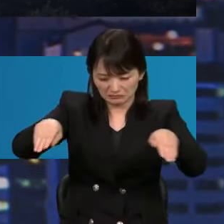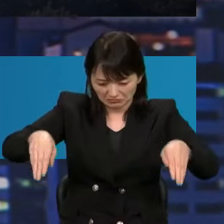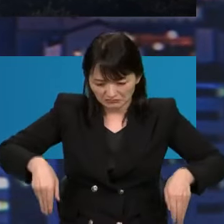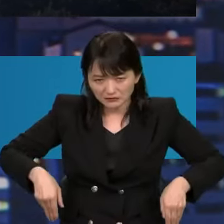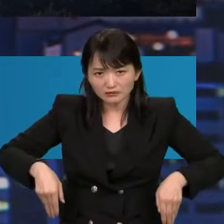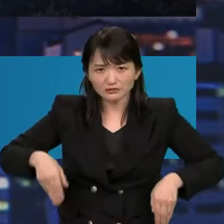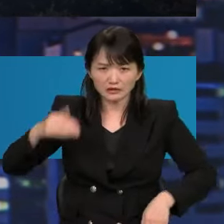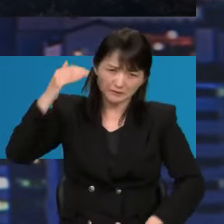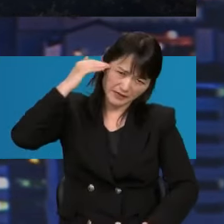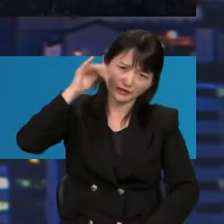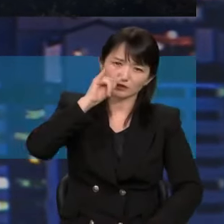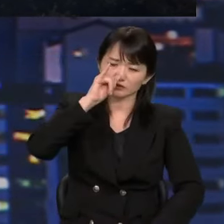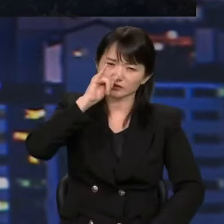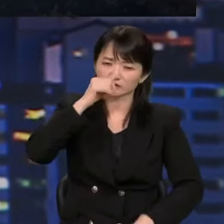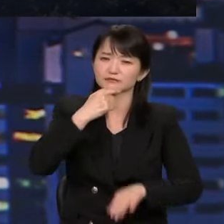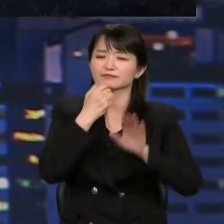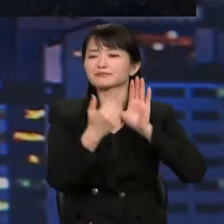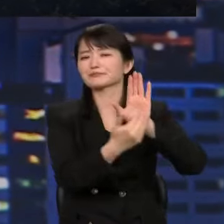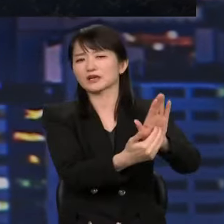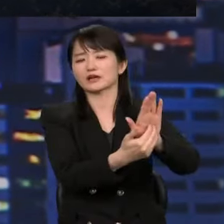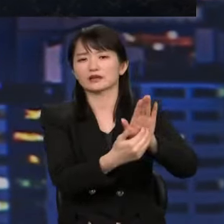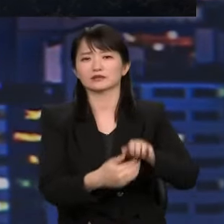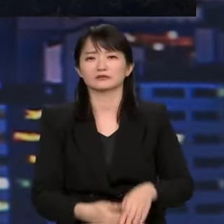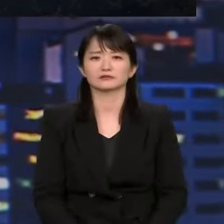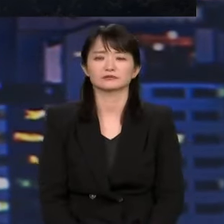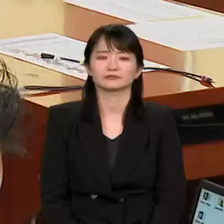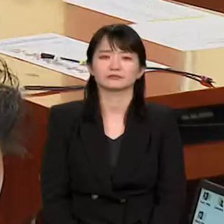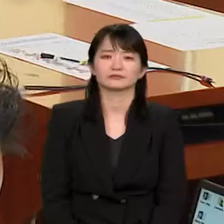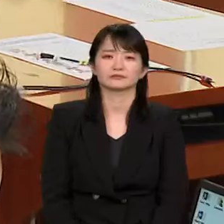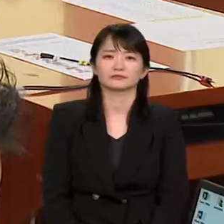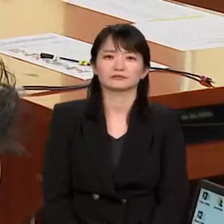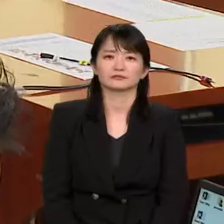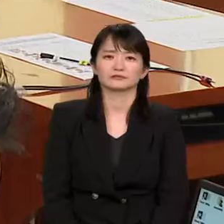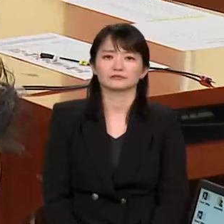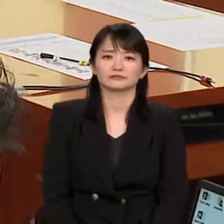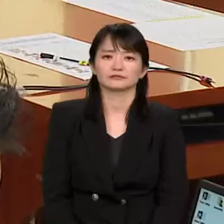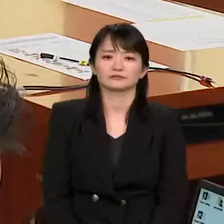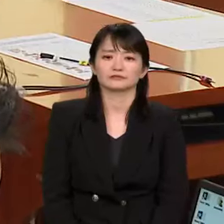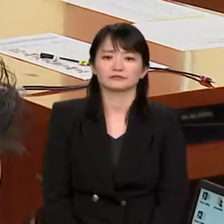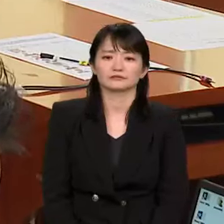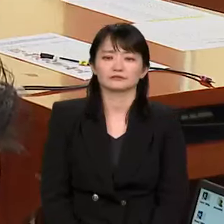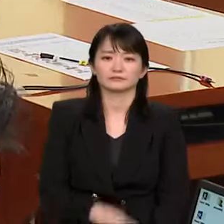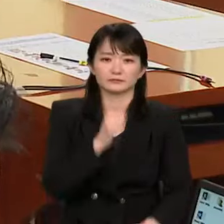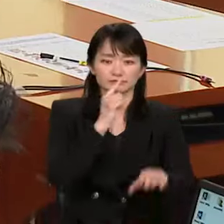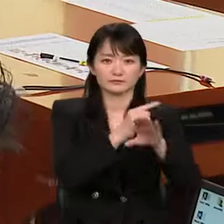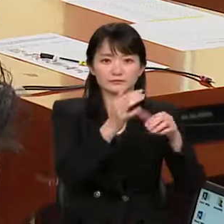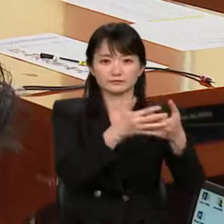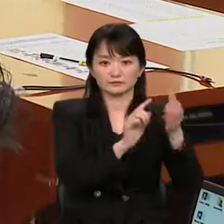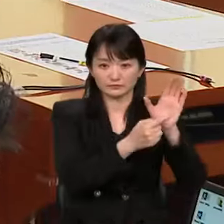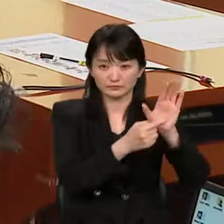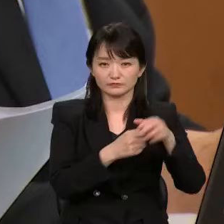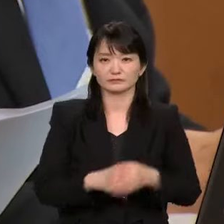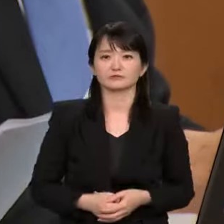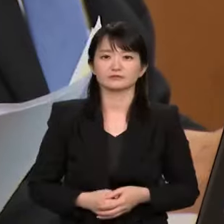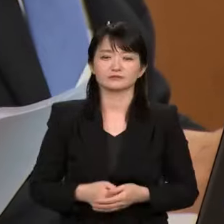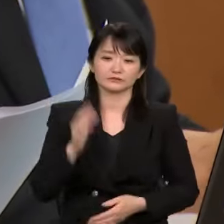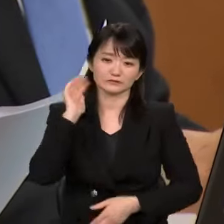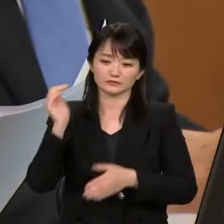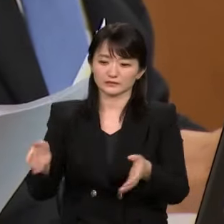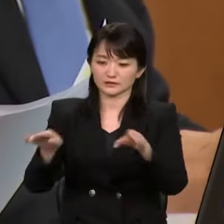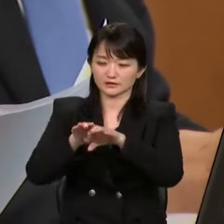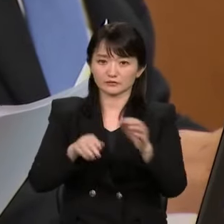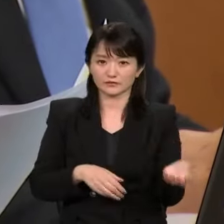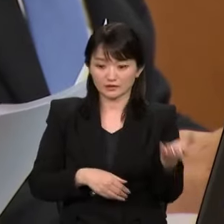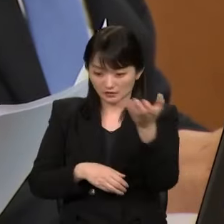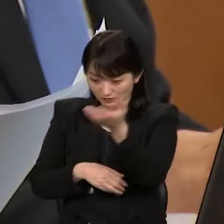수 있다며 거부했습니다. 최규진 기자입니다. 민주당은 대통령 관저 이전 관련 감사원이